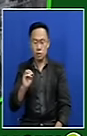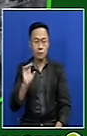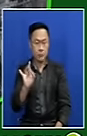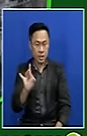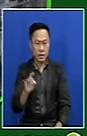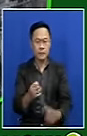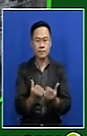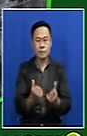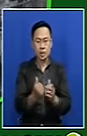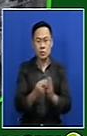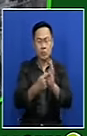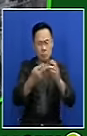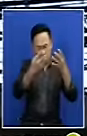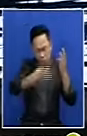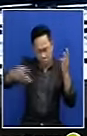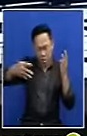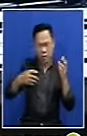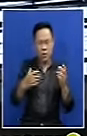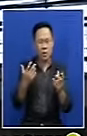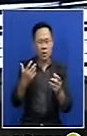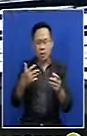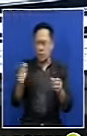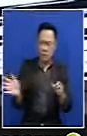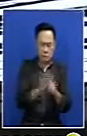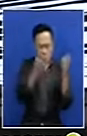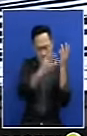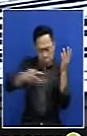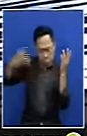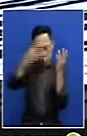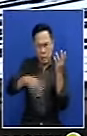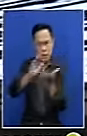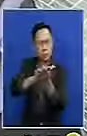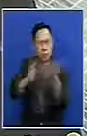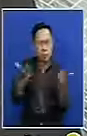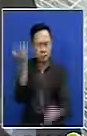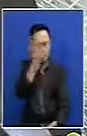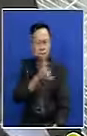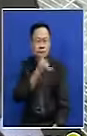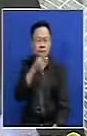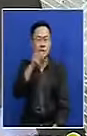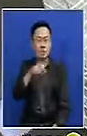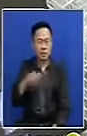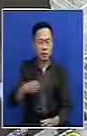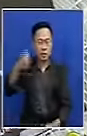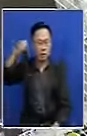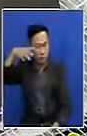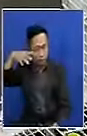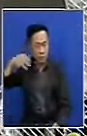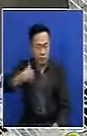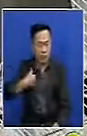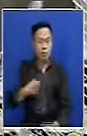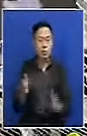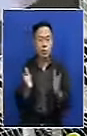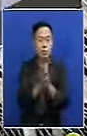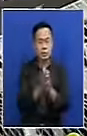อยู่นะนอกจากสายไฟของการไฟฟ้าแล้วมันจะมีสายเคเบิลสายโทรศัพท์หลายสายฮะที่มันเกี่ยวข้องนะครับเส้นทางที่เข